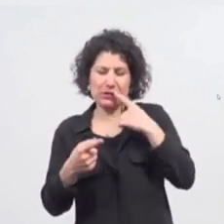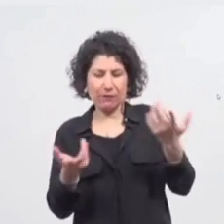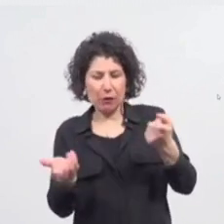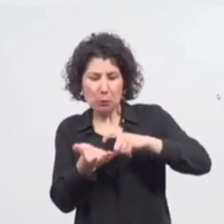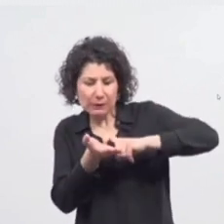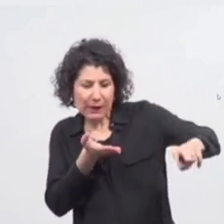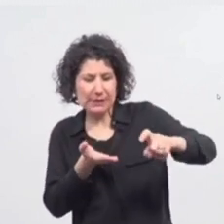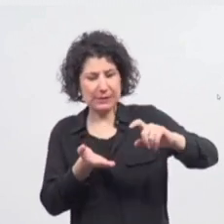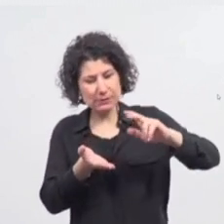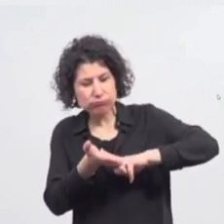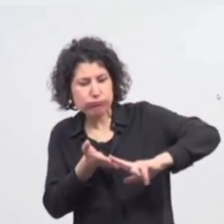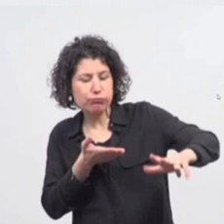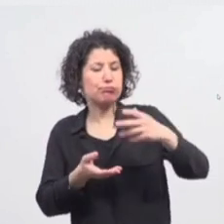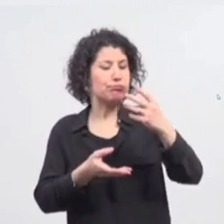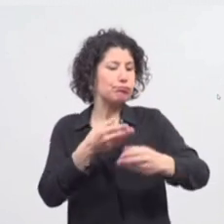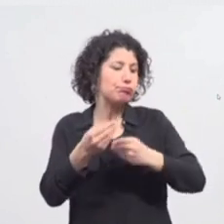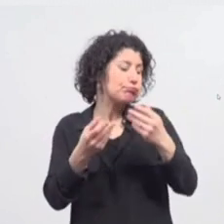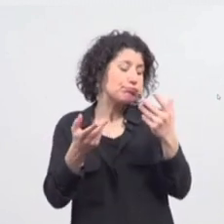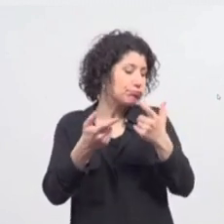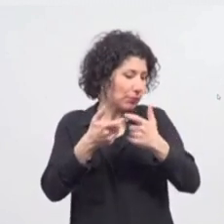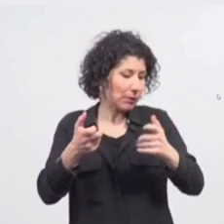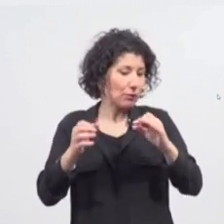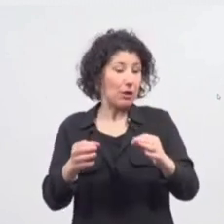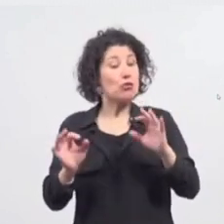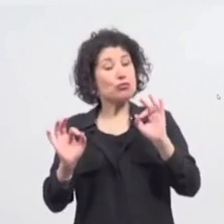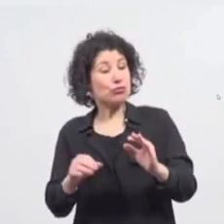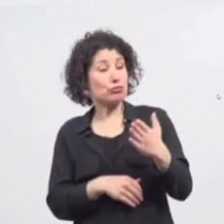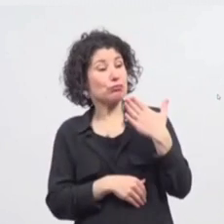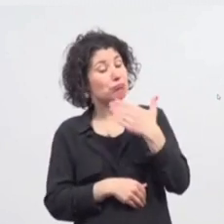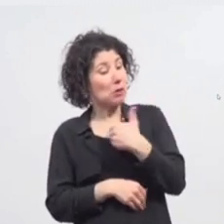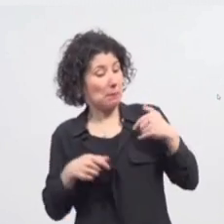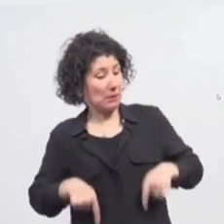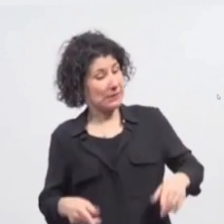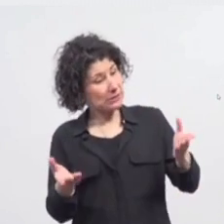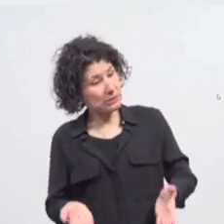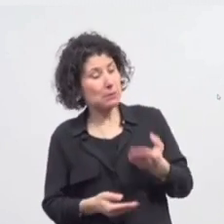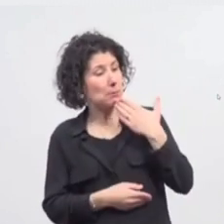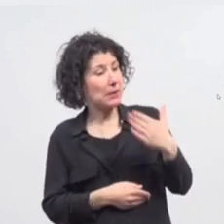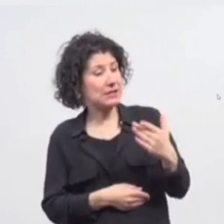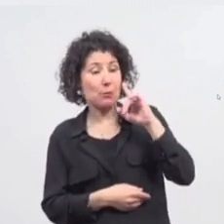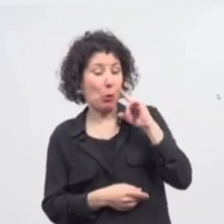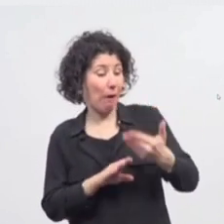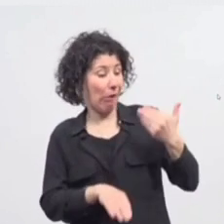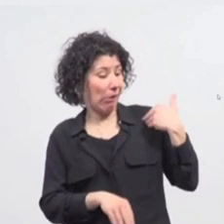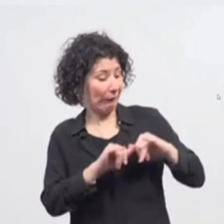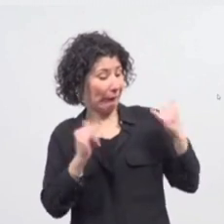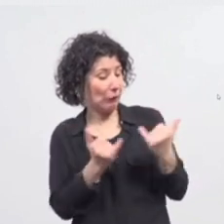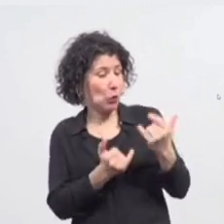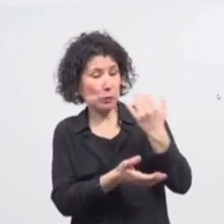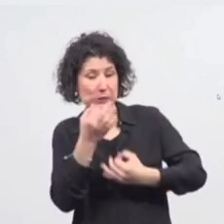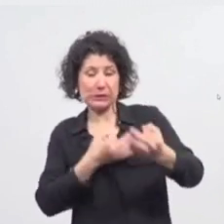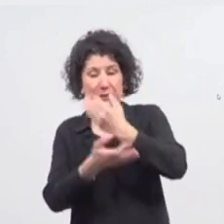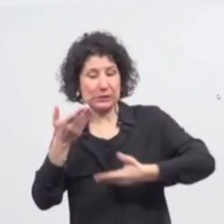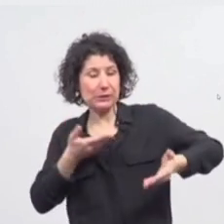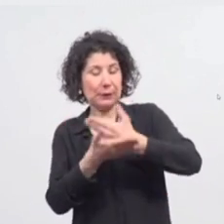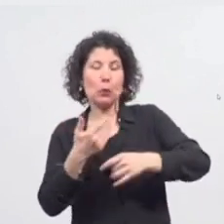culturels. Et je voudrais, Madame le Ministre, vous remercier parce que je retiens de cette réunion des enseignements précieux qui complètent